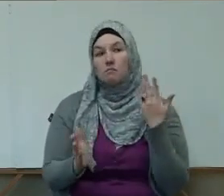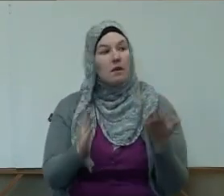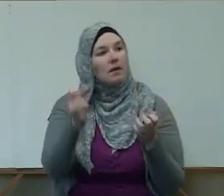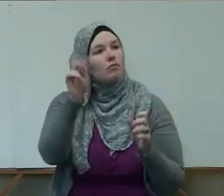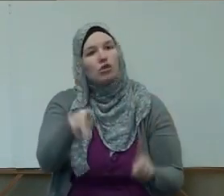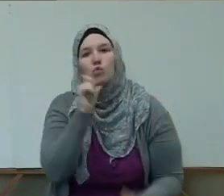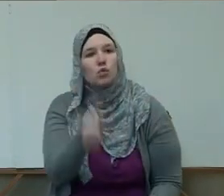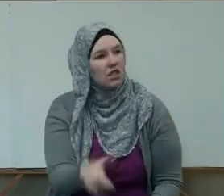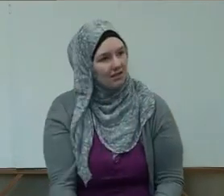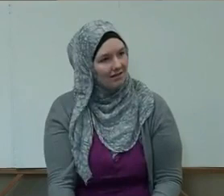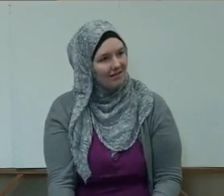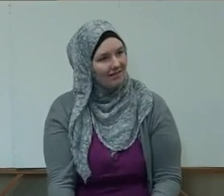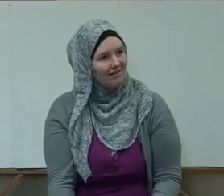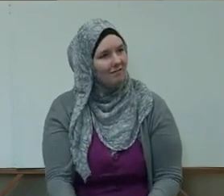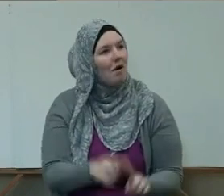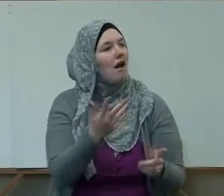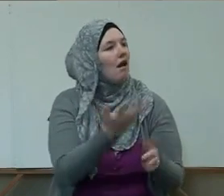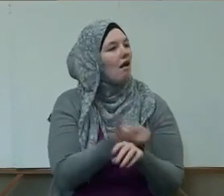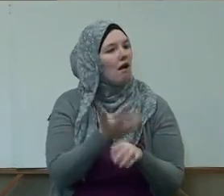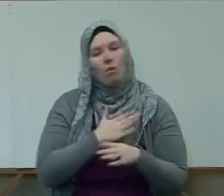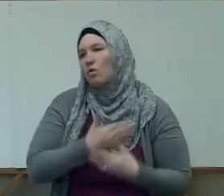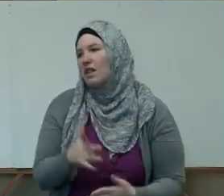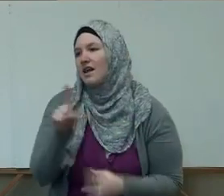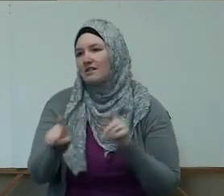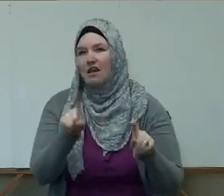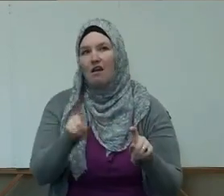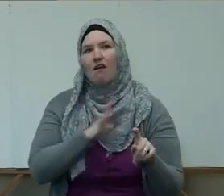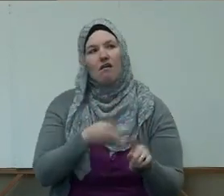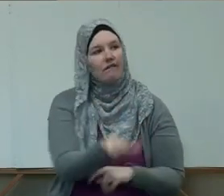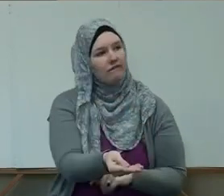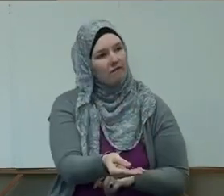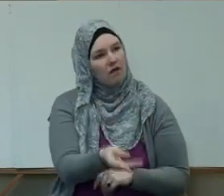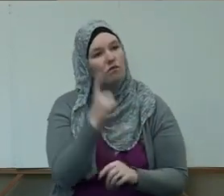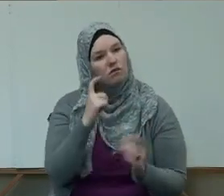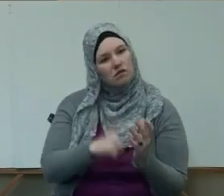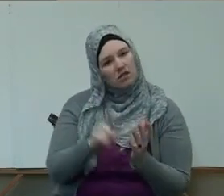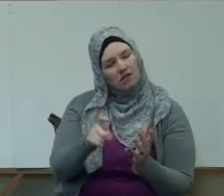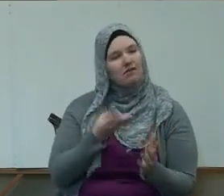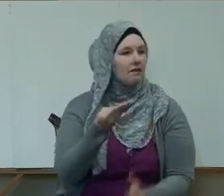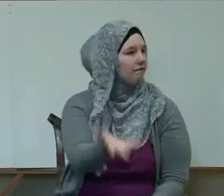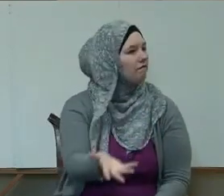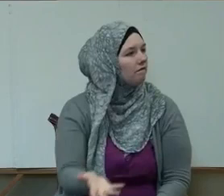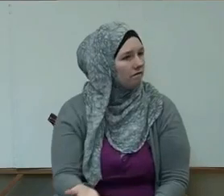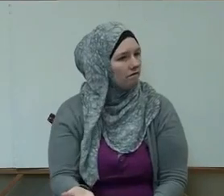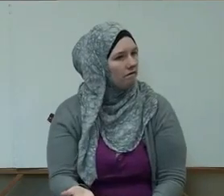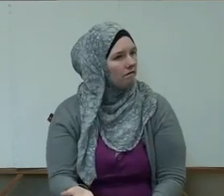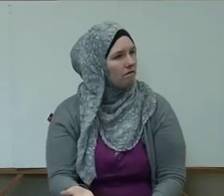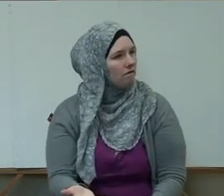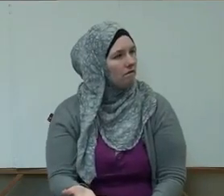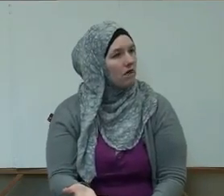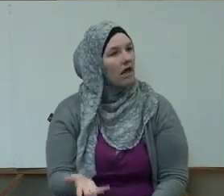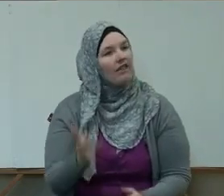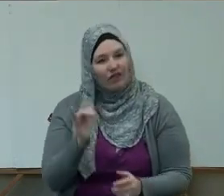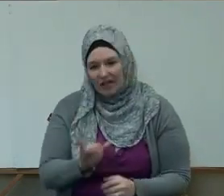they actually need and give them the right. And when the Prophet ﷺ classifies this as their